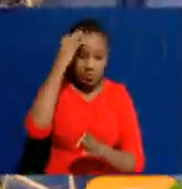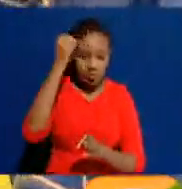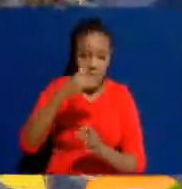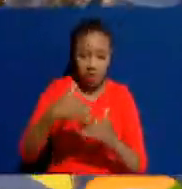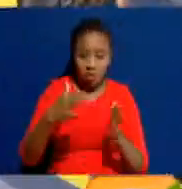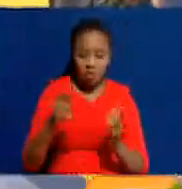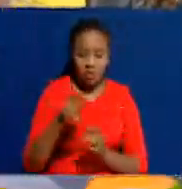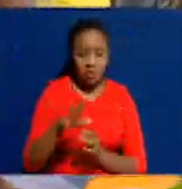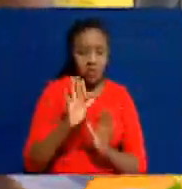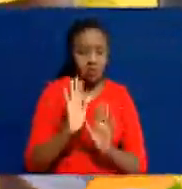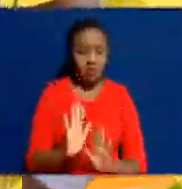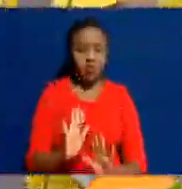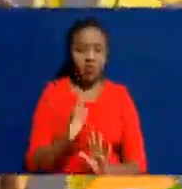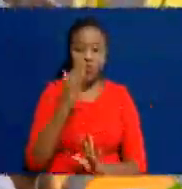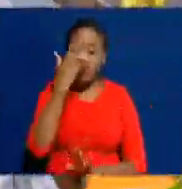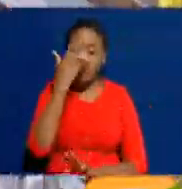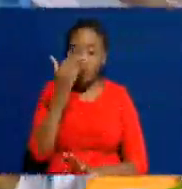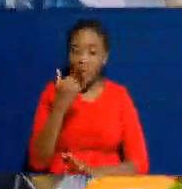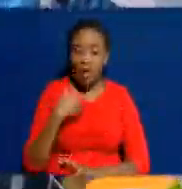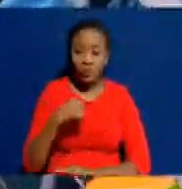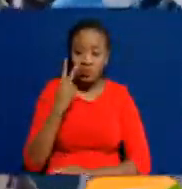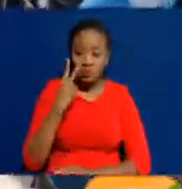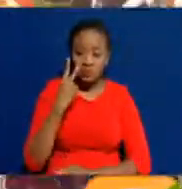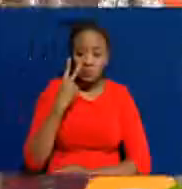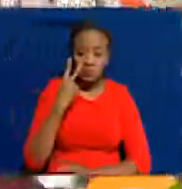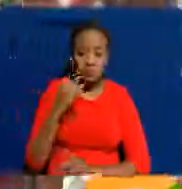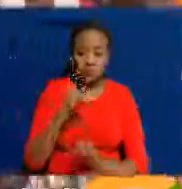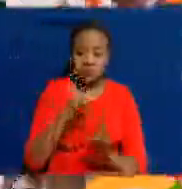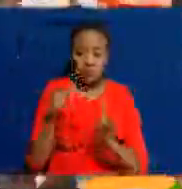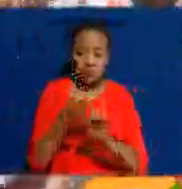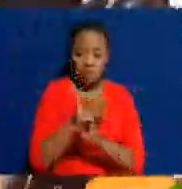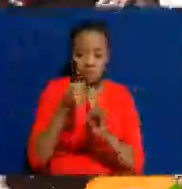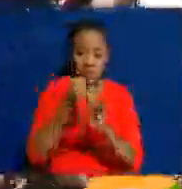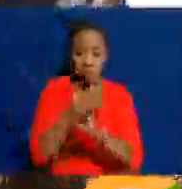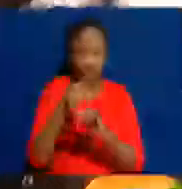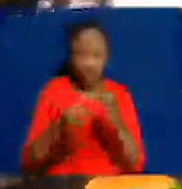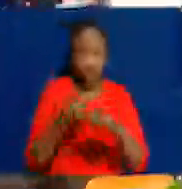Somalia kufuatia ongezeko la mashambulizi.